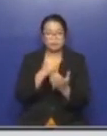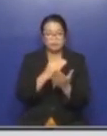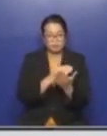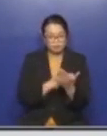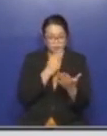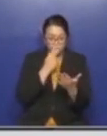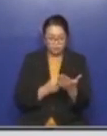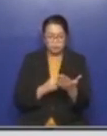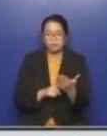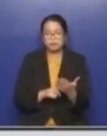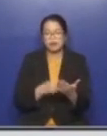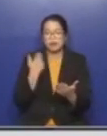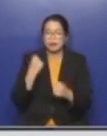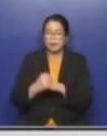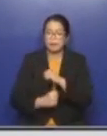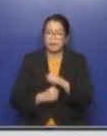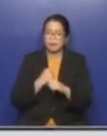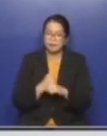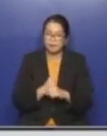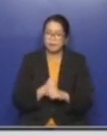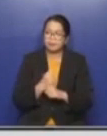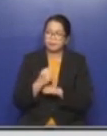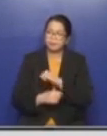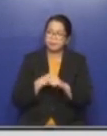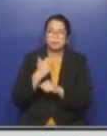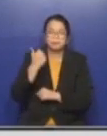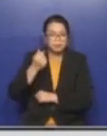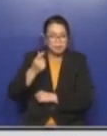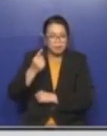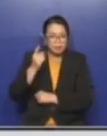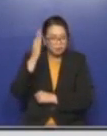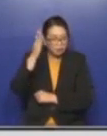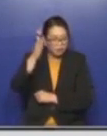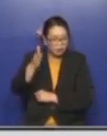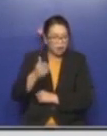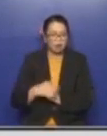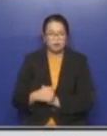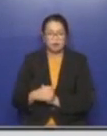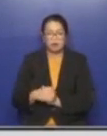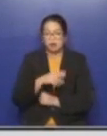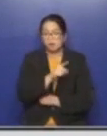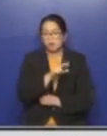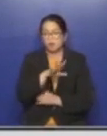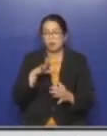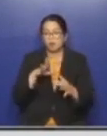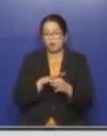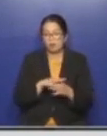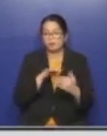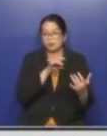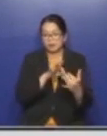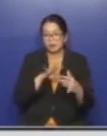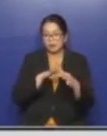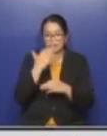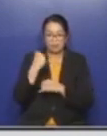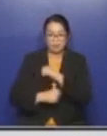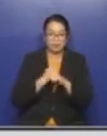ท่านบอกว่าจะปี11ปีจากพ.ร.บ.การสื่อสารท่านปี51ความเป็